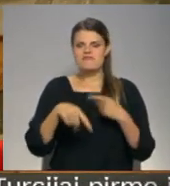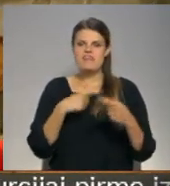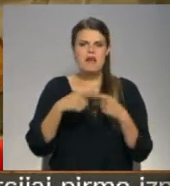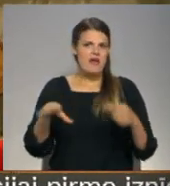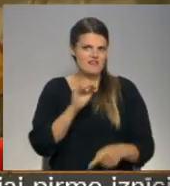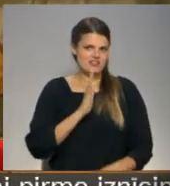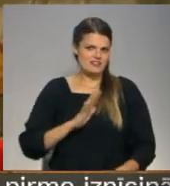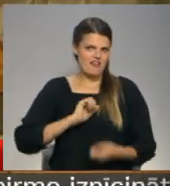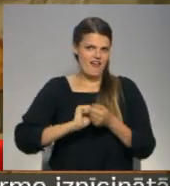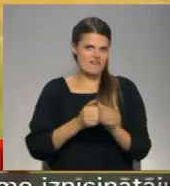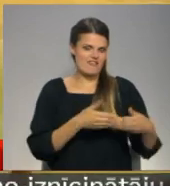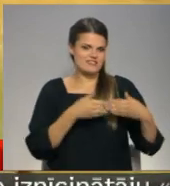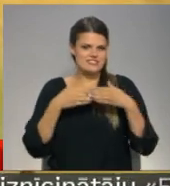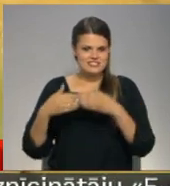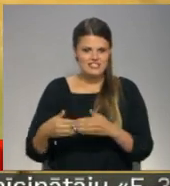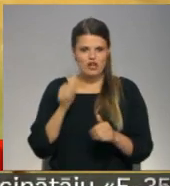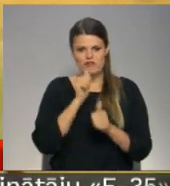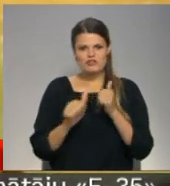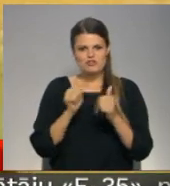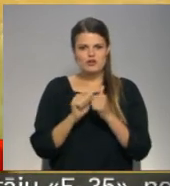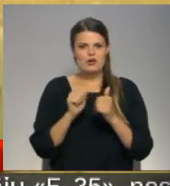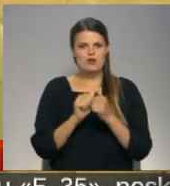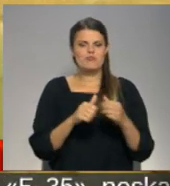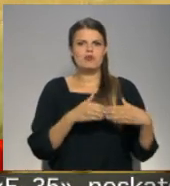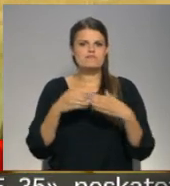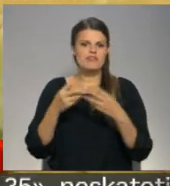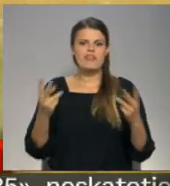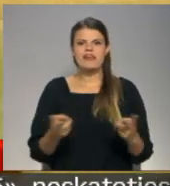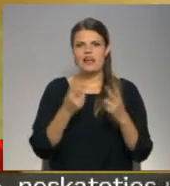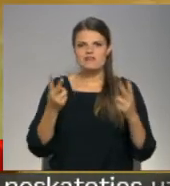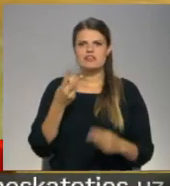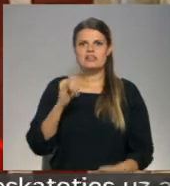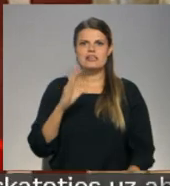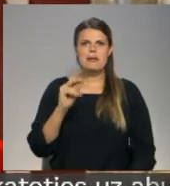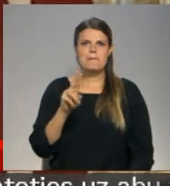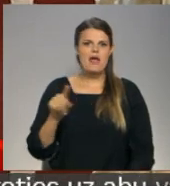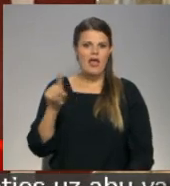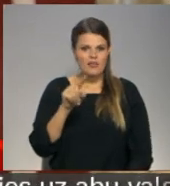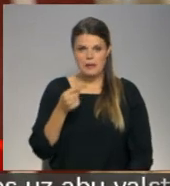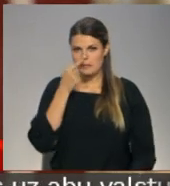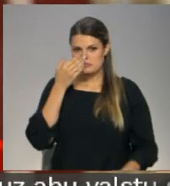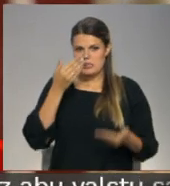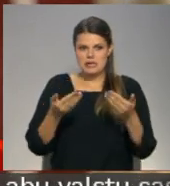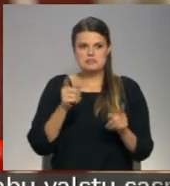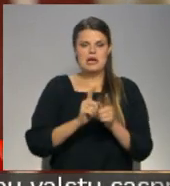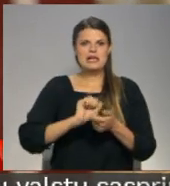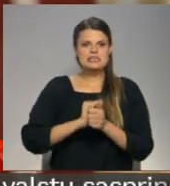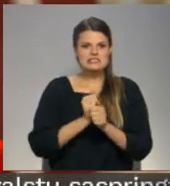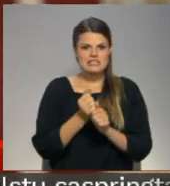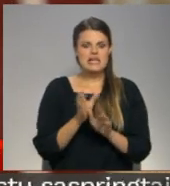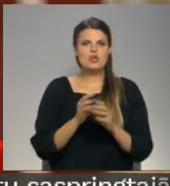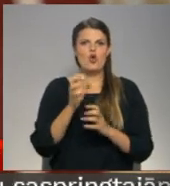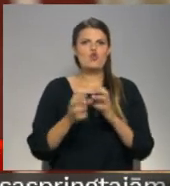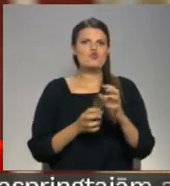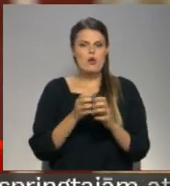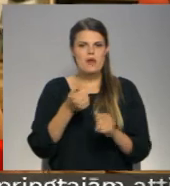vienmēr sagaida siera rituli. Visbiežāk galdā tikko celts tradicionālais ķimeņu siers. Nesen izmēģināts arī siers ar kaltētiem